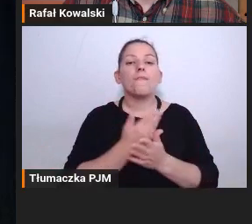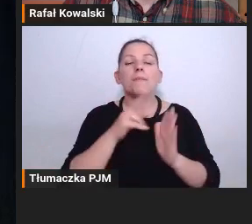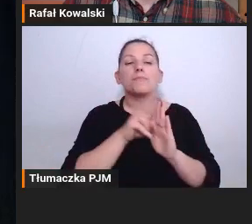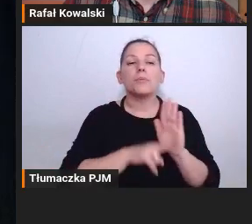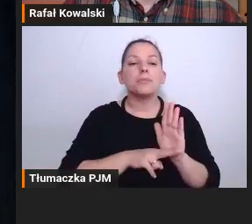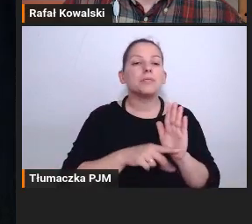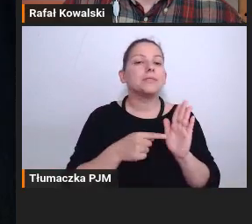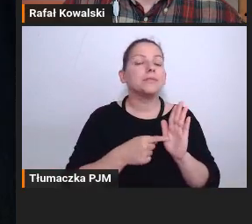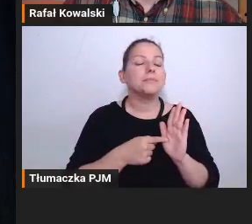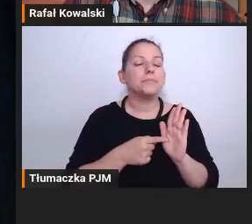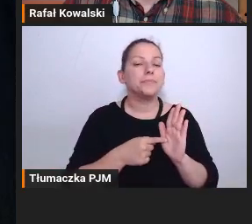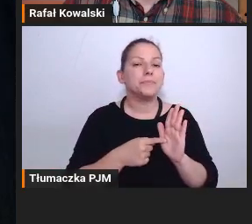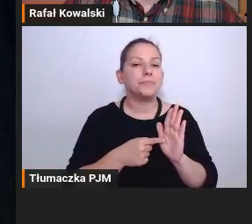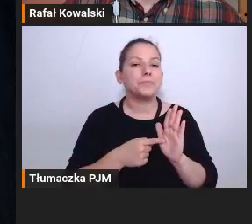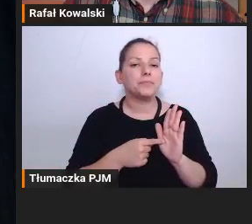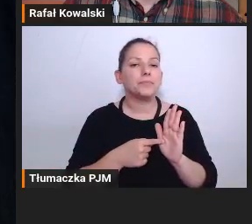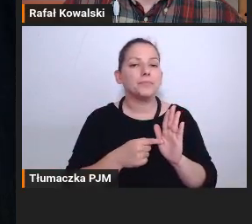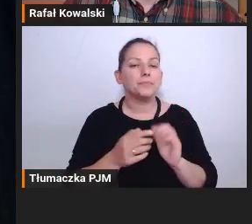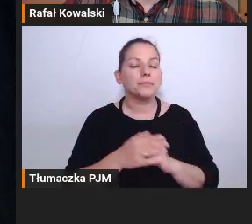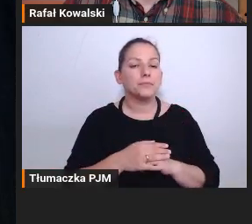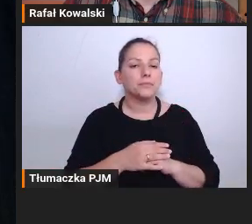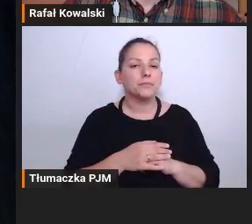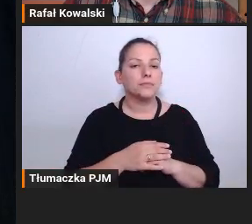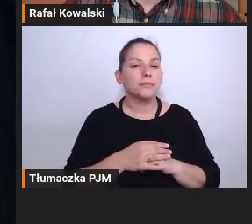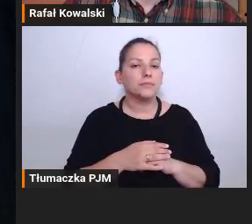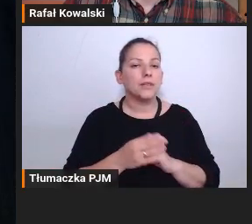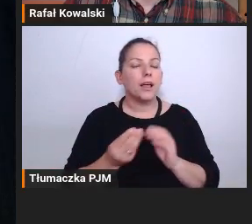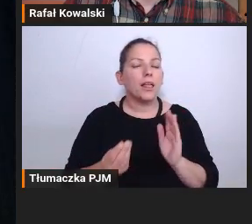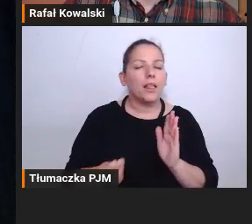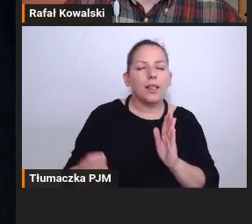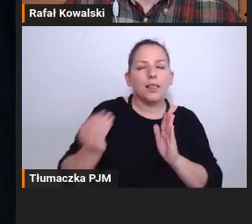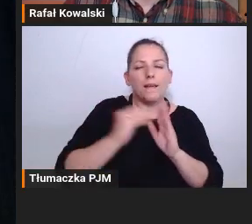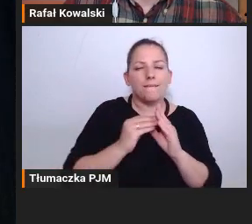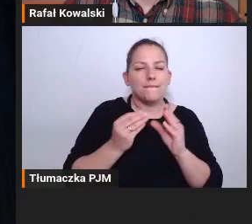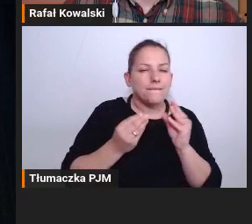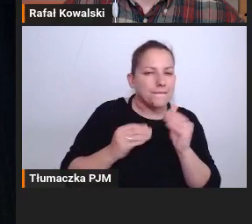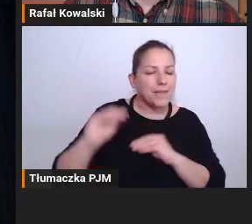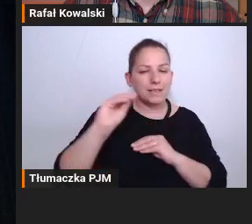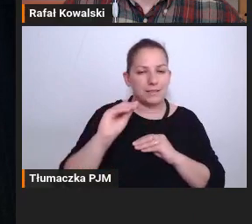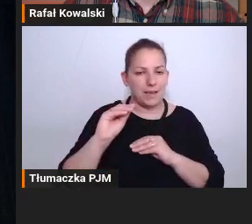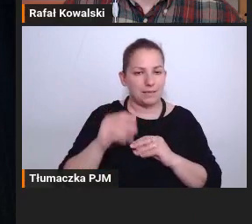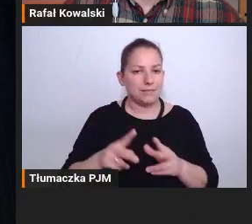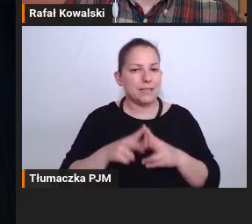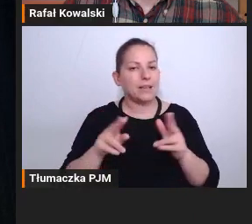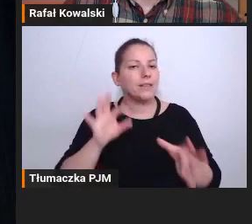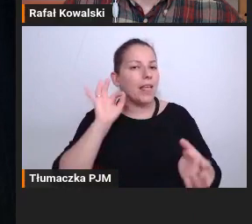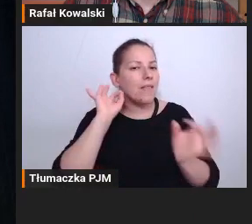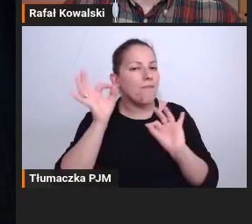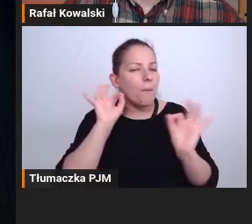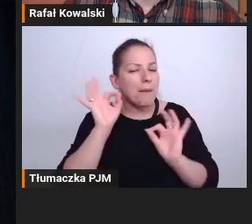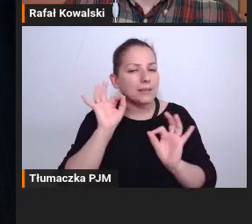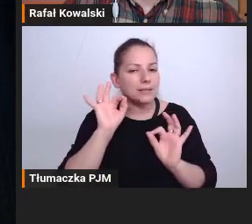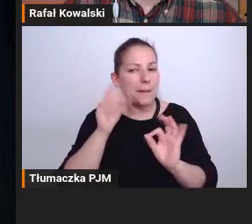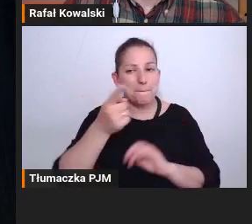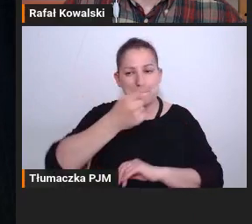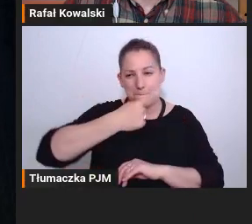przepisy, które między innymi rozbudowały nam zakres takiej informacji, którą